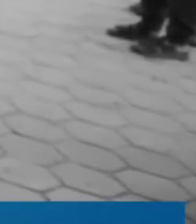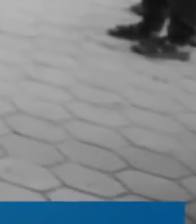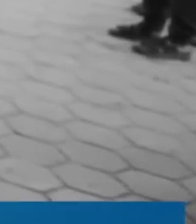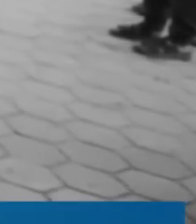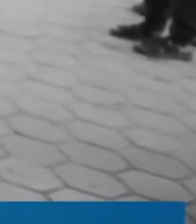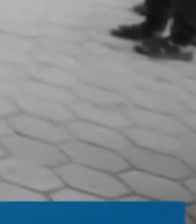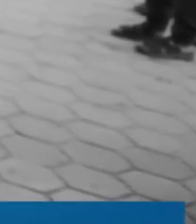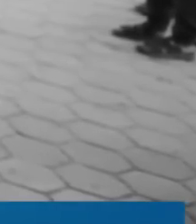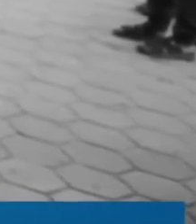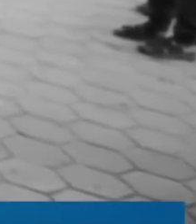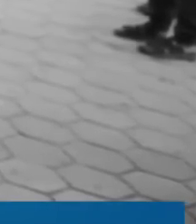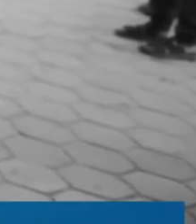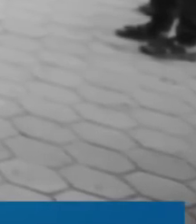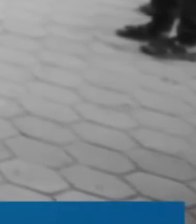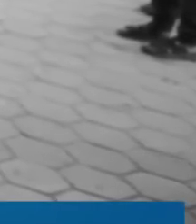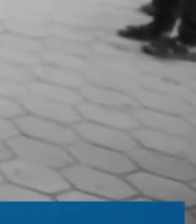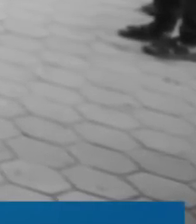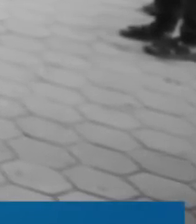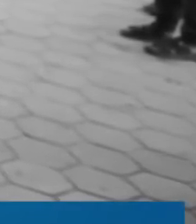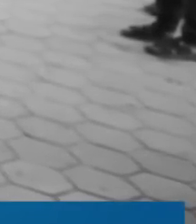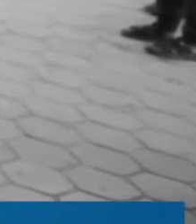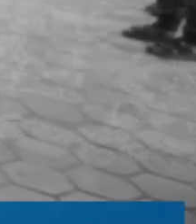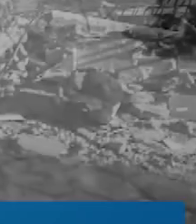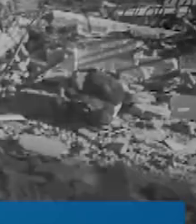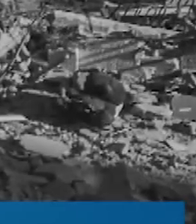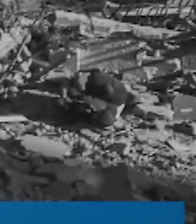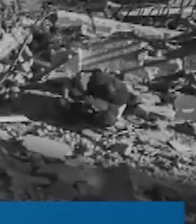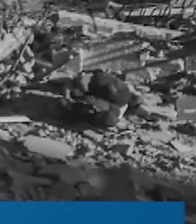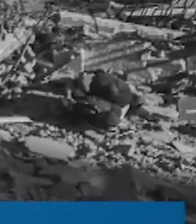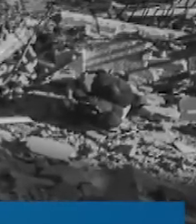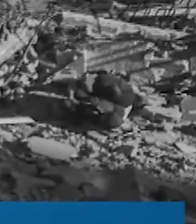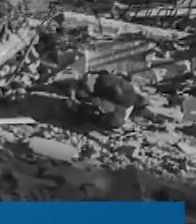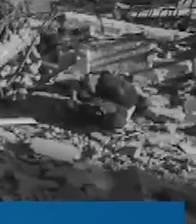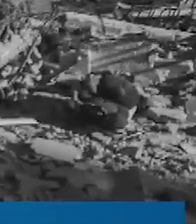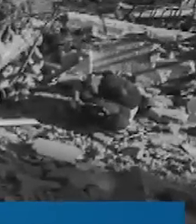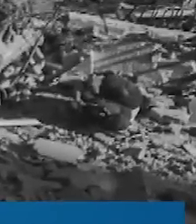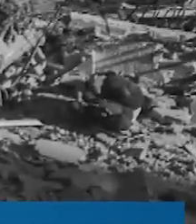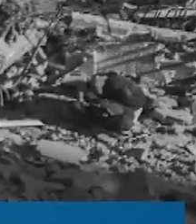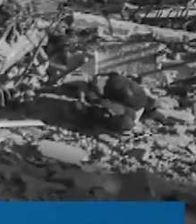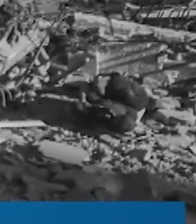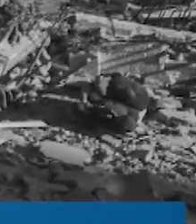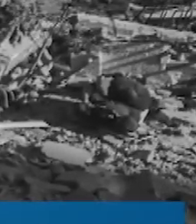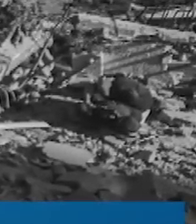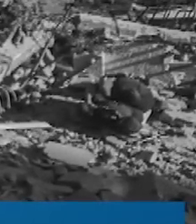betonları duvarları devinde kü